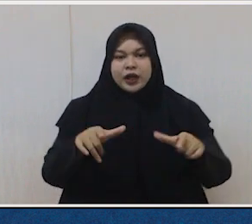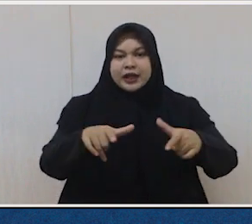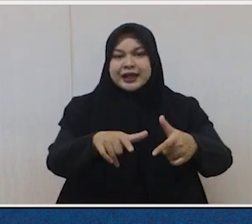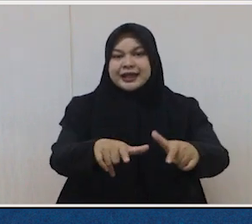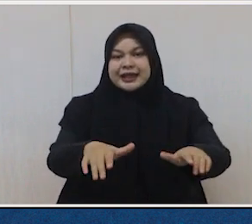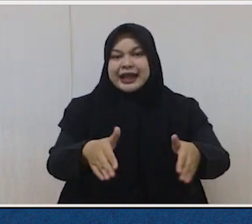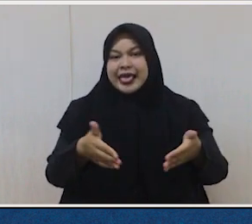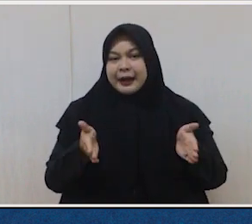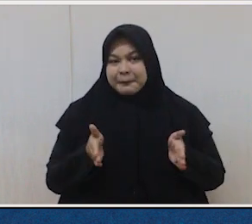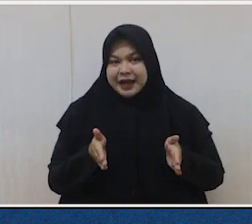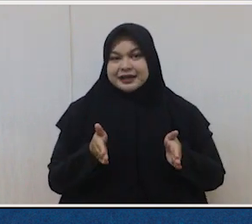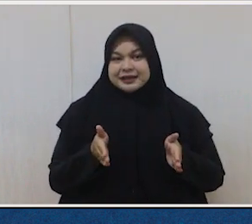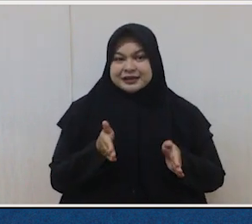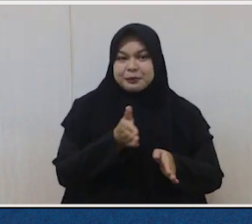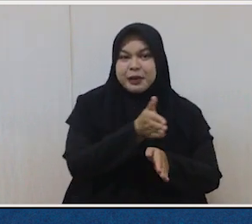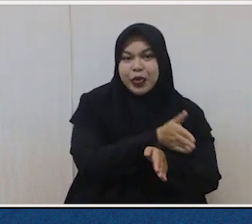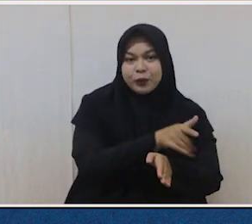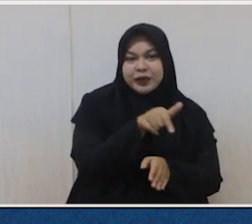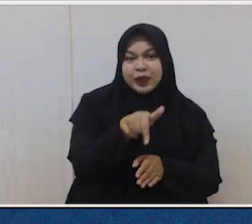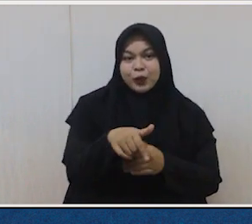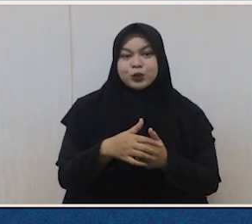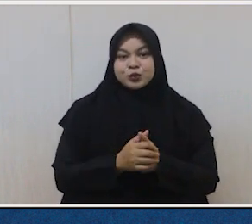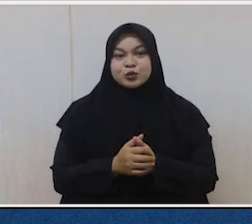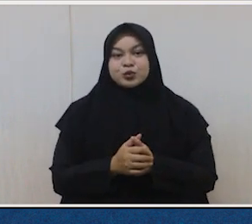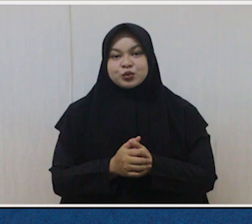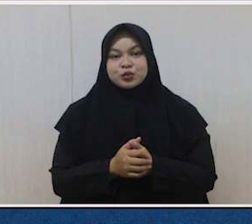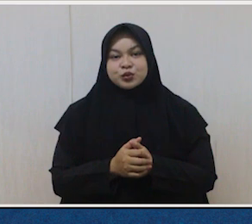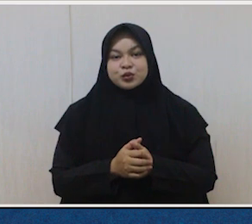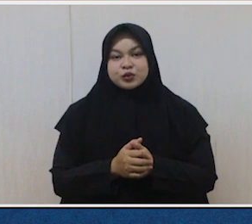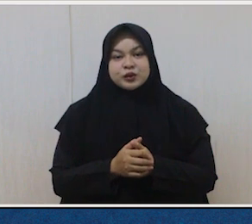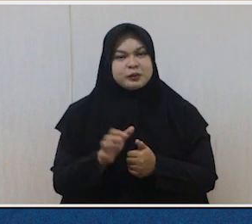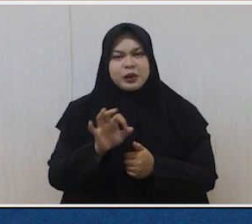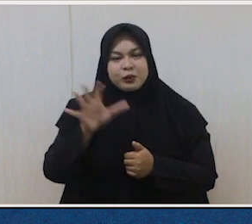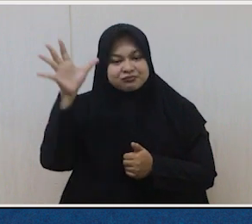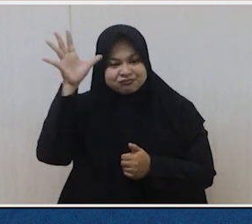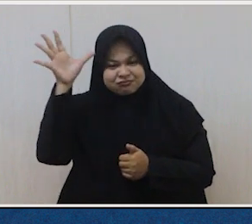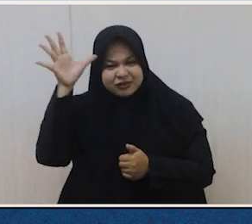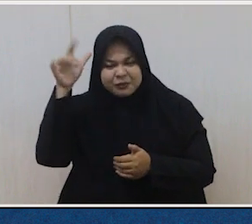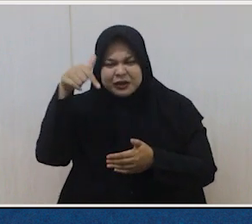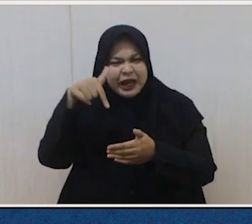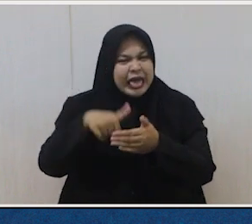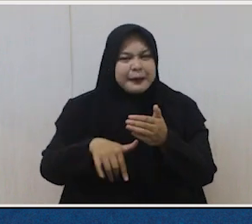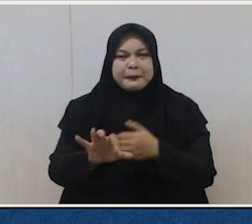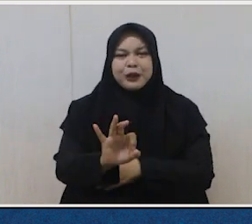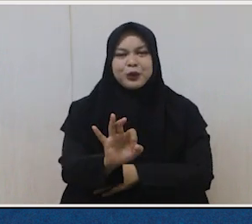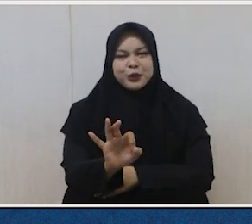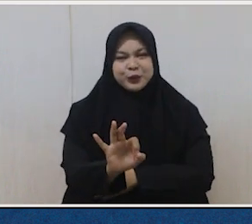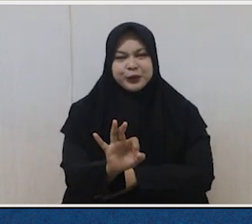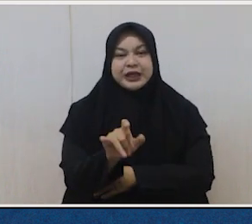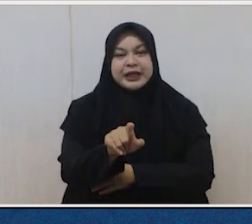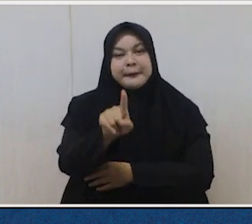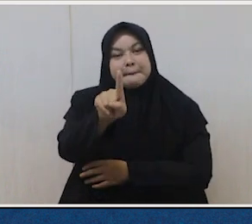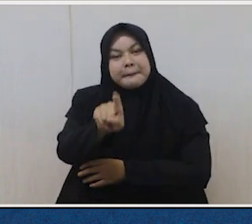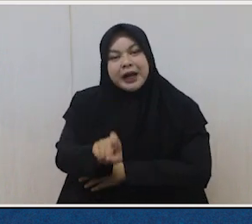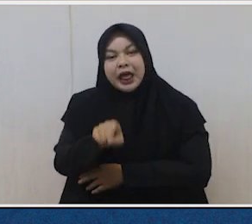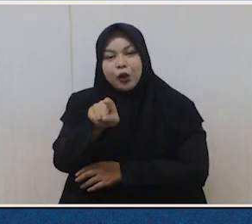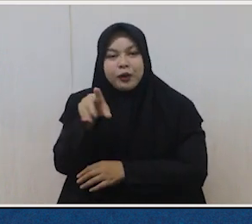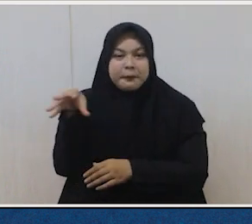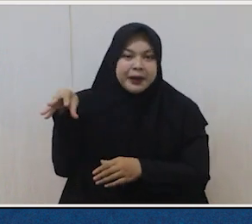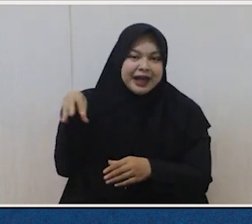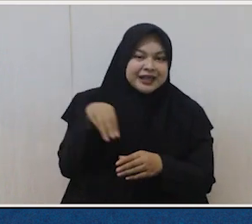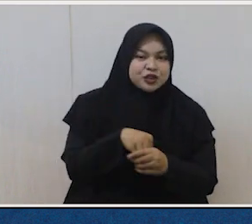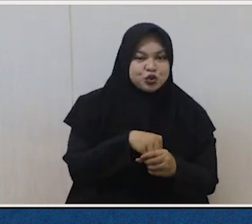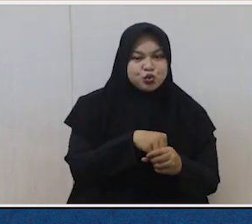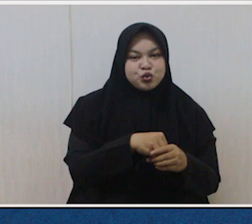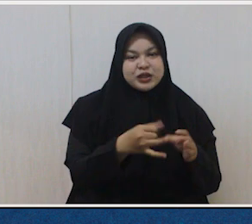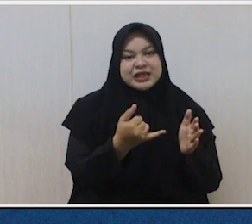lapangan sebelum paham itu sebelum paham segitunya gitu jadi ee jadinya perlu untuk kemudian masuk dalam